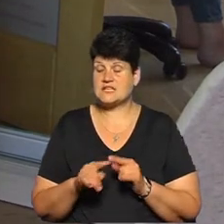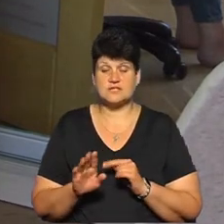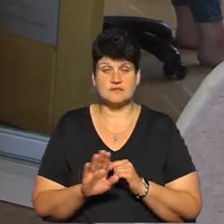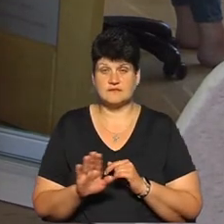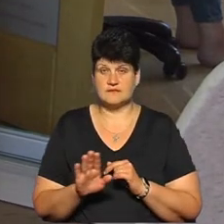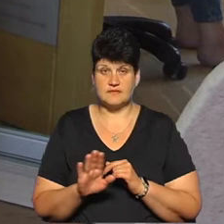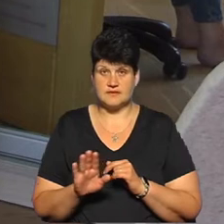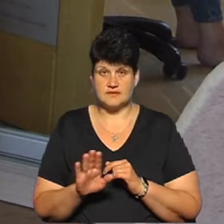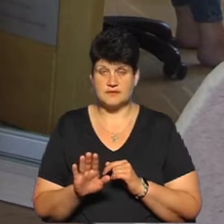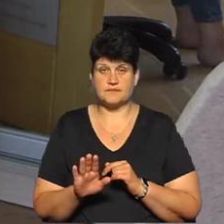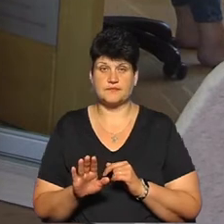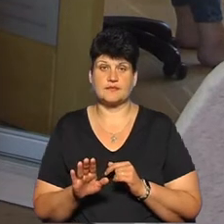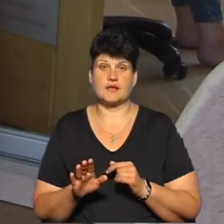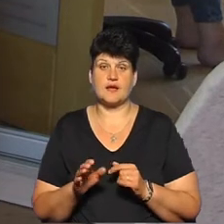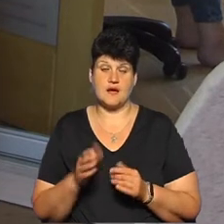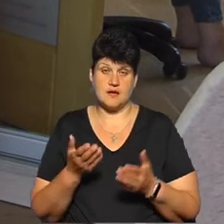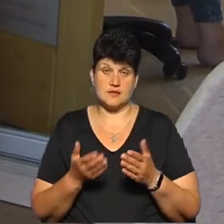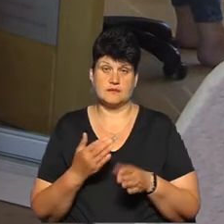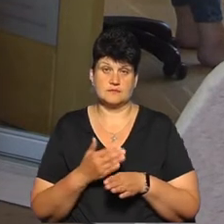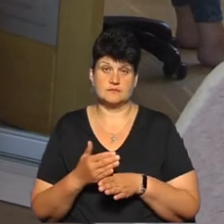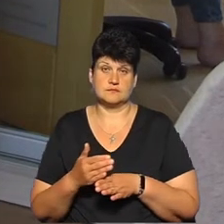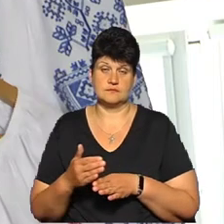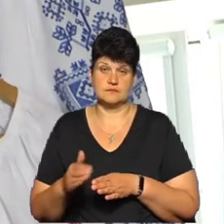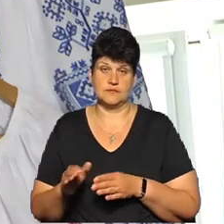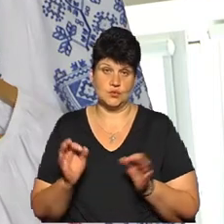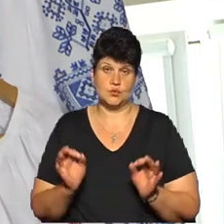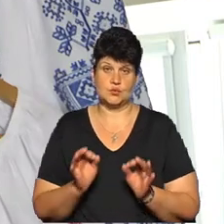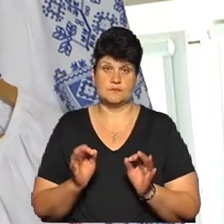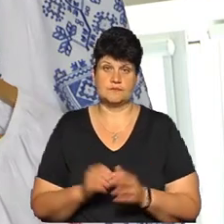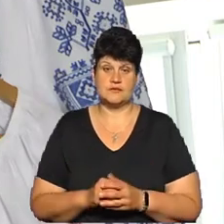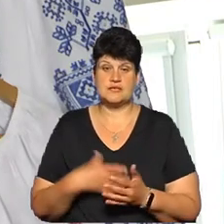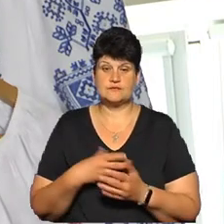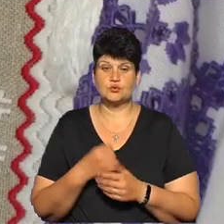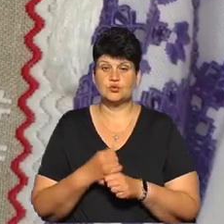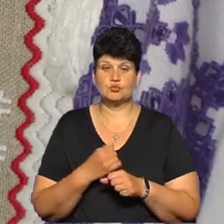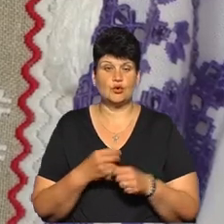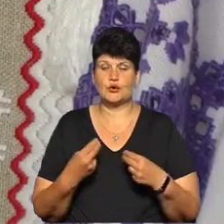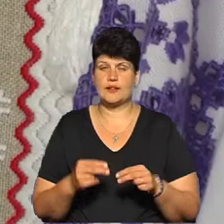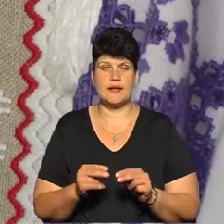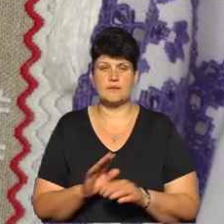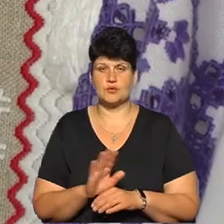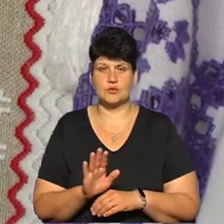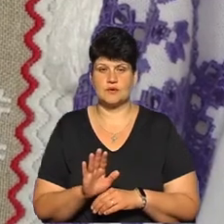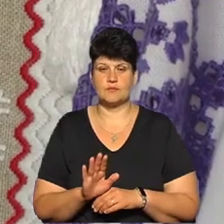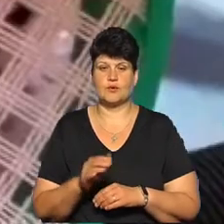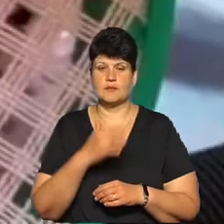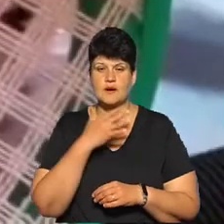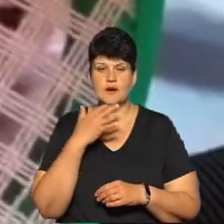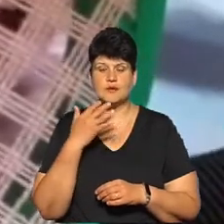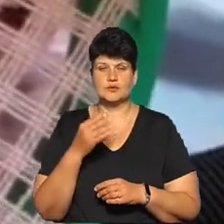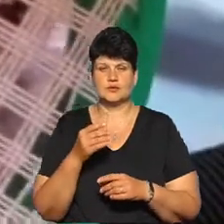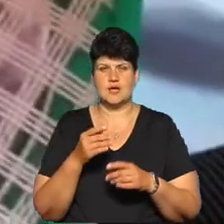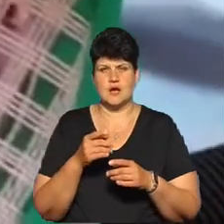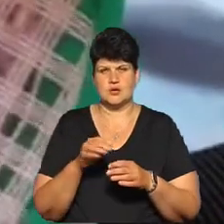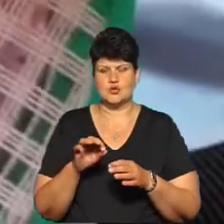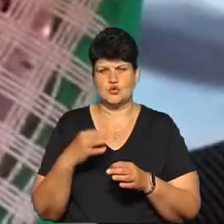вишивають здорові люди здоровими руками, але нічого. Свої роботи жінка не продає, бо, каже, на одну сорочку витрачає від